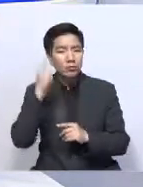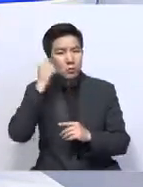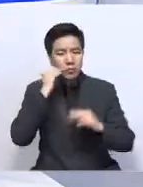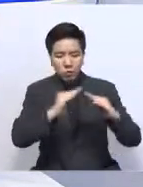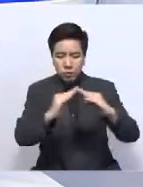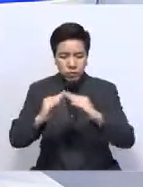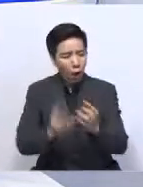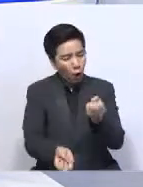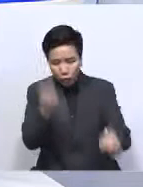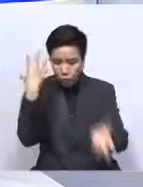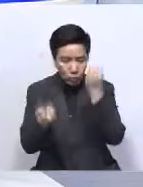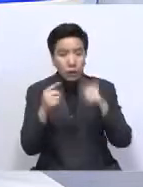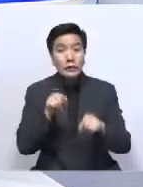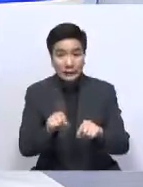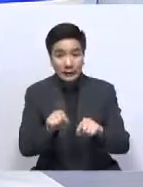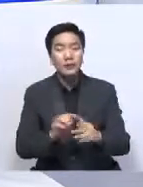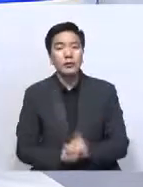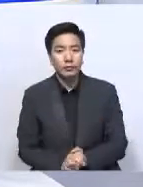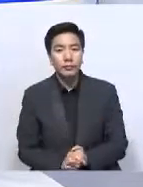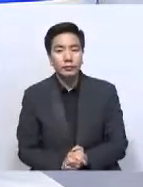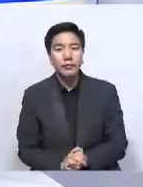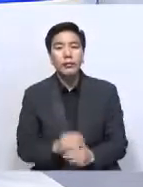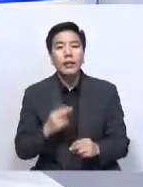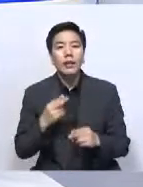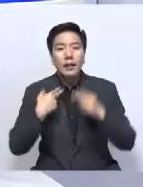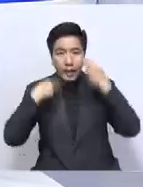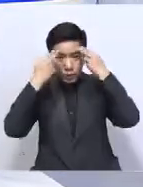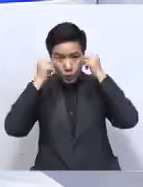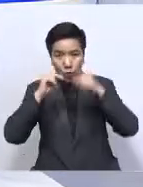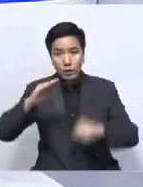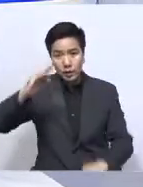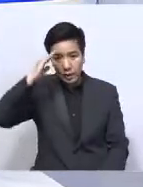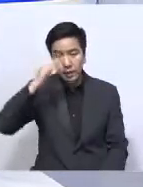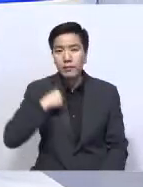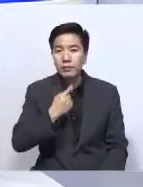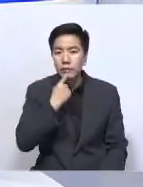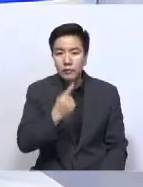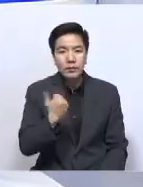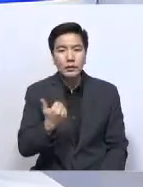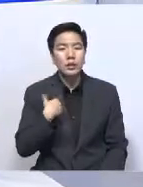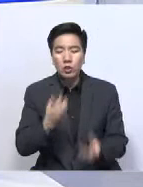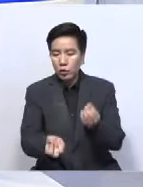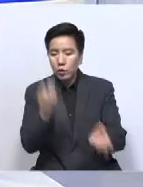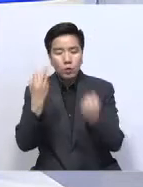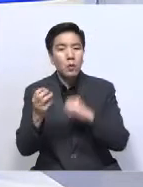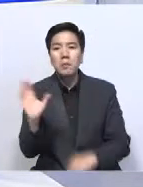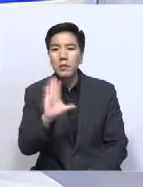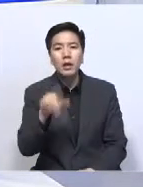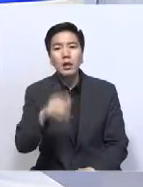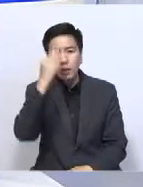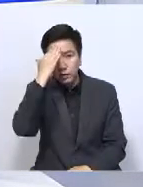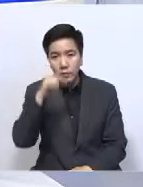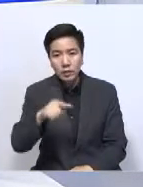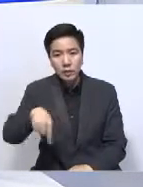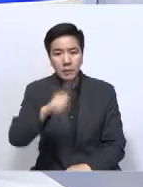การรื้อถอนสิ่งปลูกสร้างทั้งหมดค่ะแต่ทางด้านของพลเอกประยุทธ์จันทร์โอชานายกรัฐมนตรีก็ย้ำนะคะว่าจะไม่มีการรื้อถอนเนื่องจากว่าเป็นการ